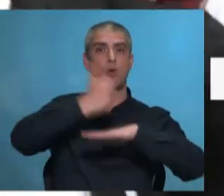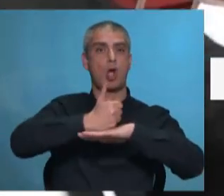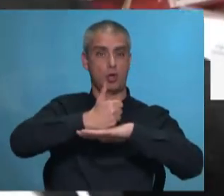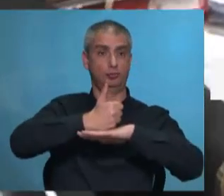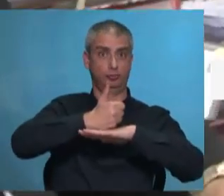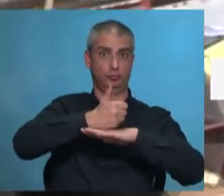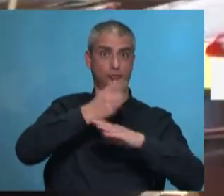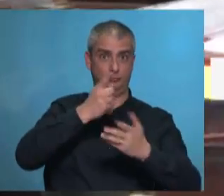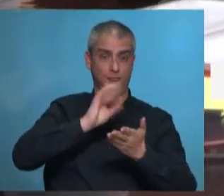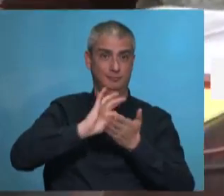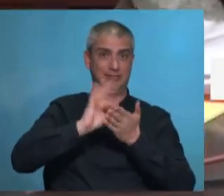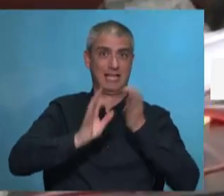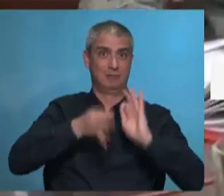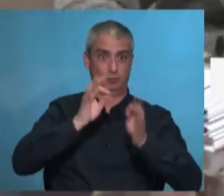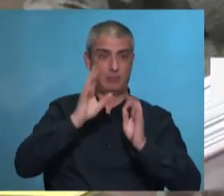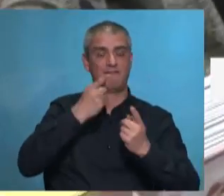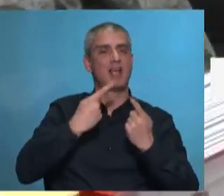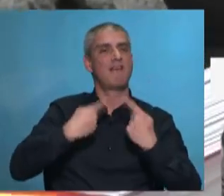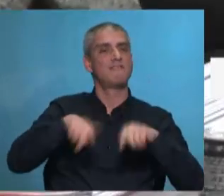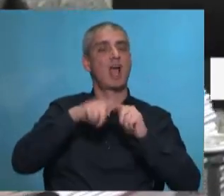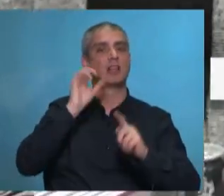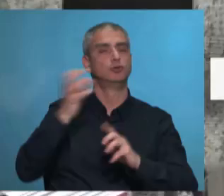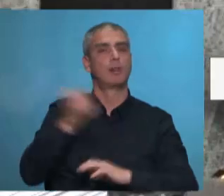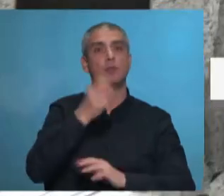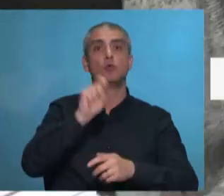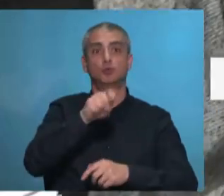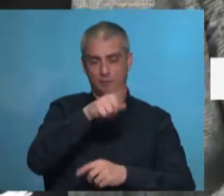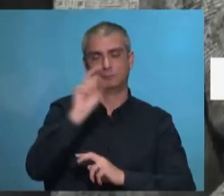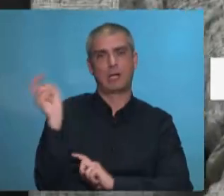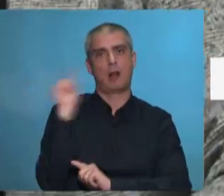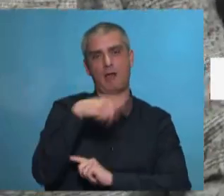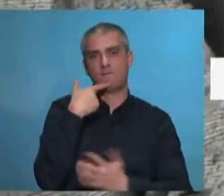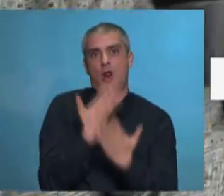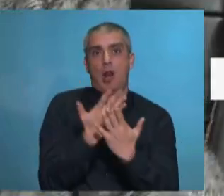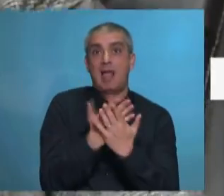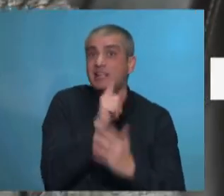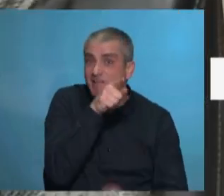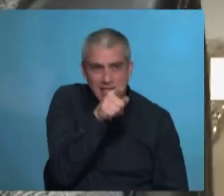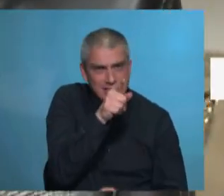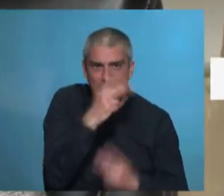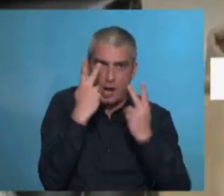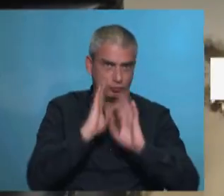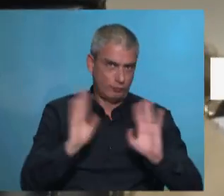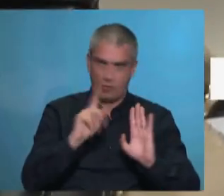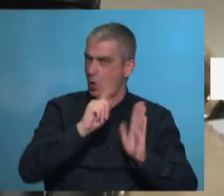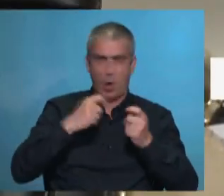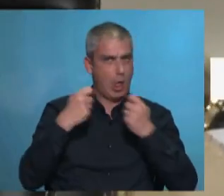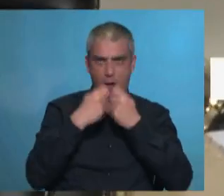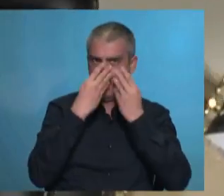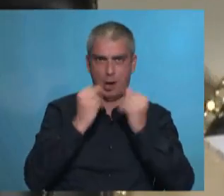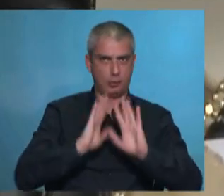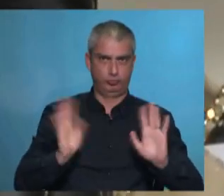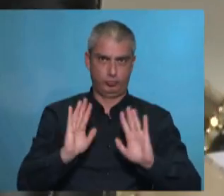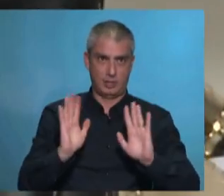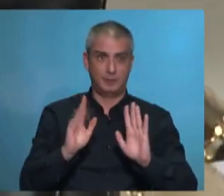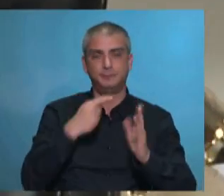ובראש הוועדה למינוי שופטים בארבע השנים האחרונות, צפויה להעיד בפרשה, אבל היא, חשוב להדגיש, לא חשודה. הנה